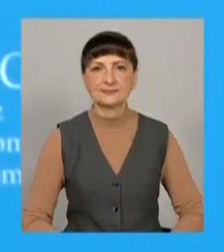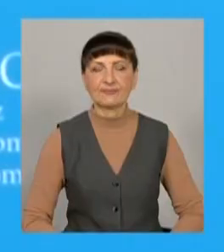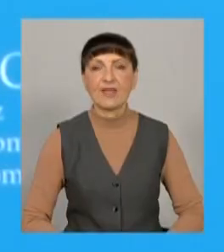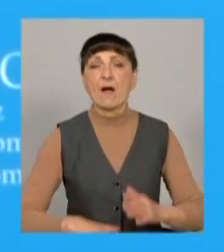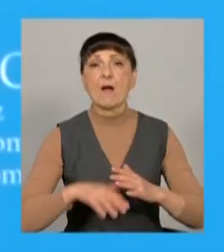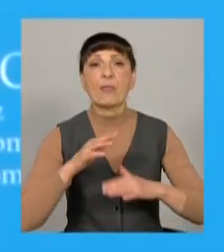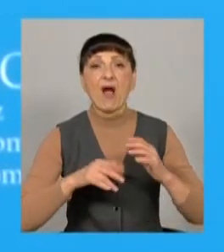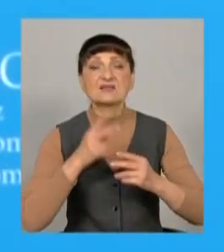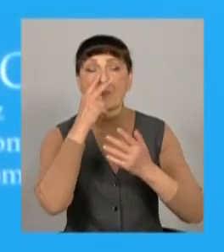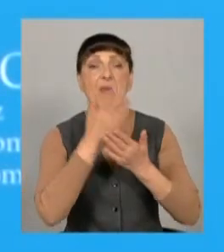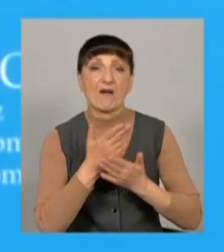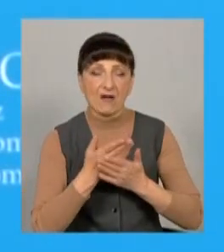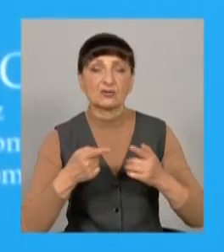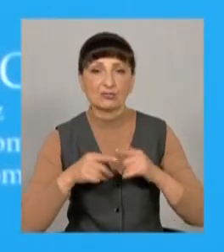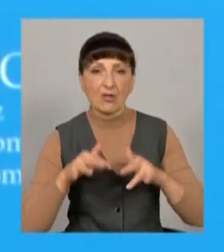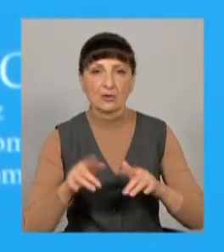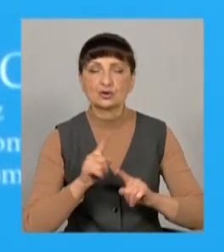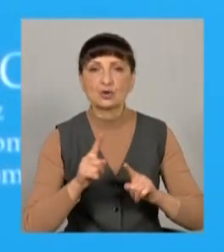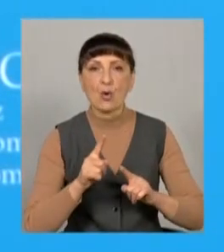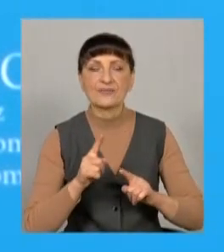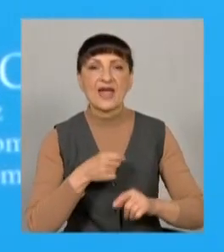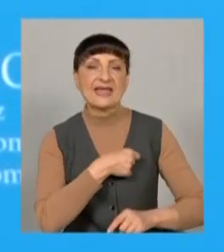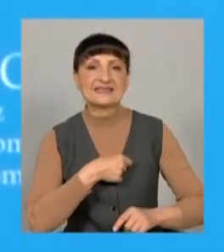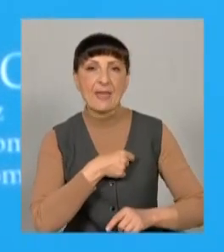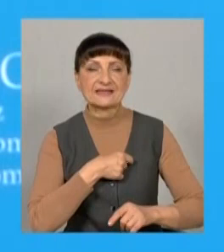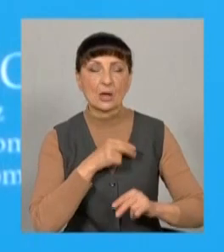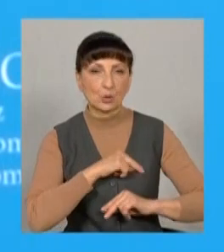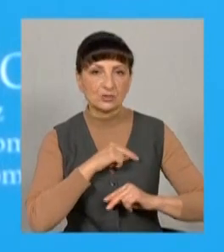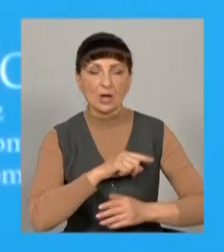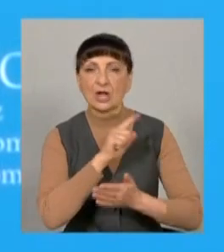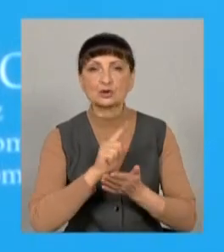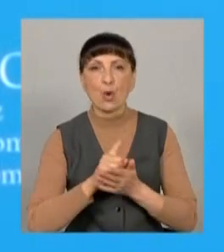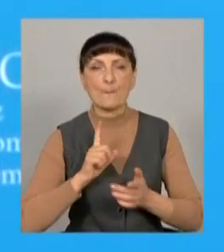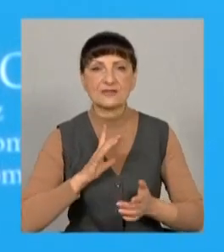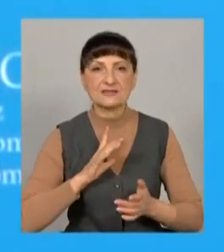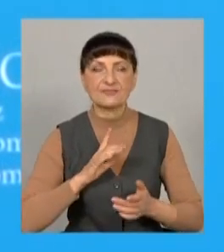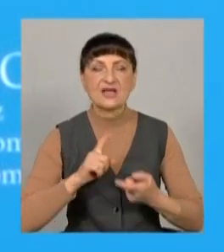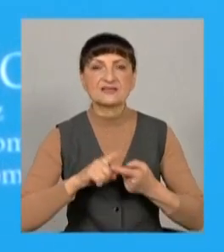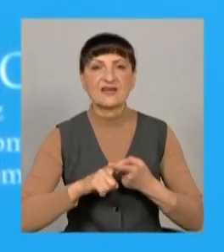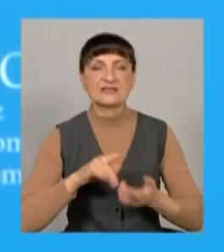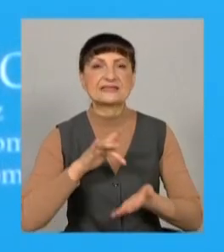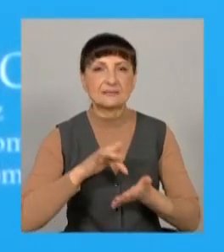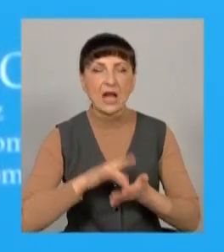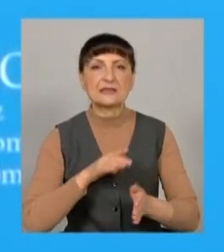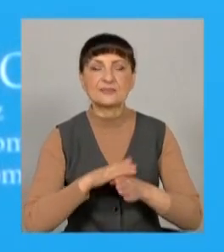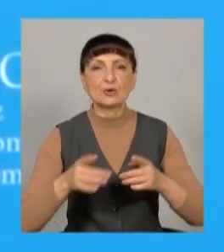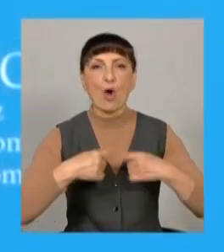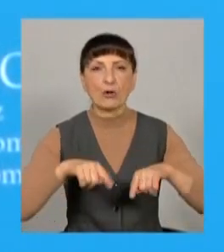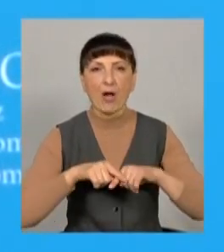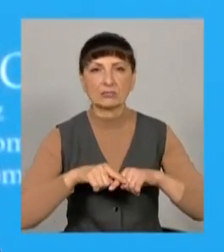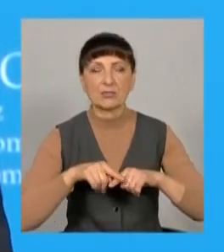Практика показала, что все-таки инспекция труда должна быть на уровне, значит, центрального исполнительного органа, и она